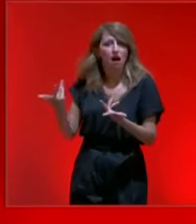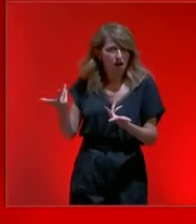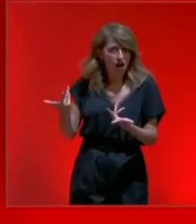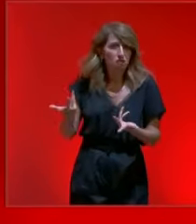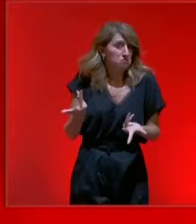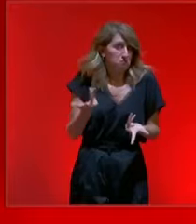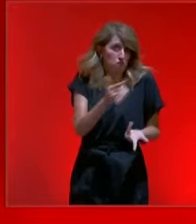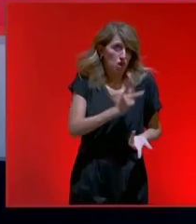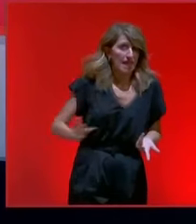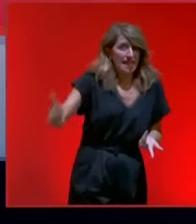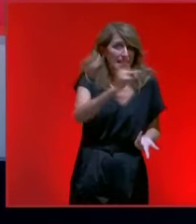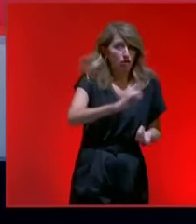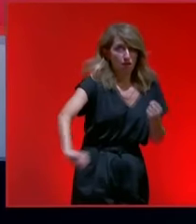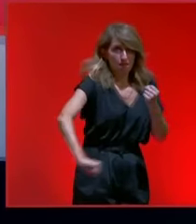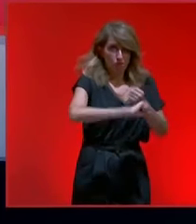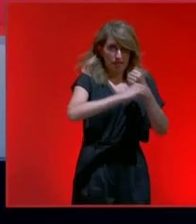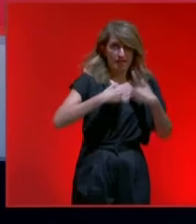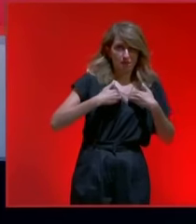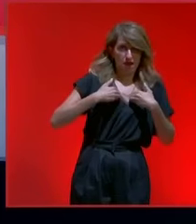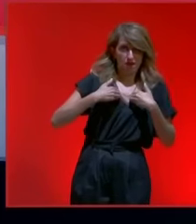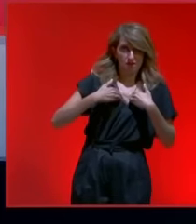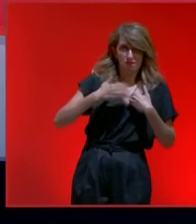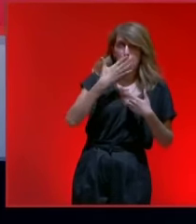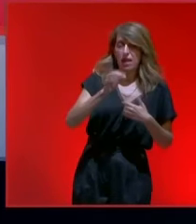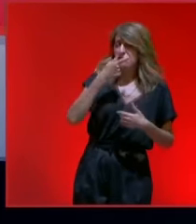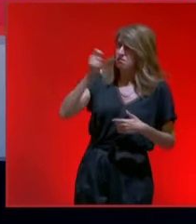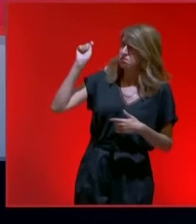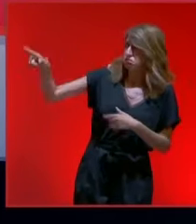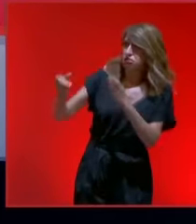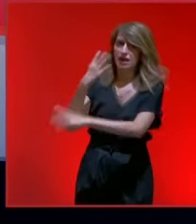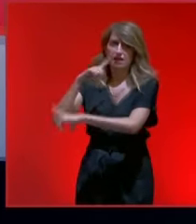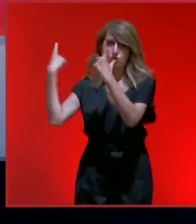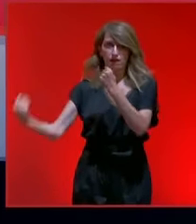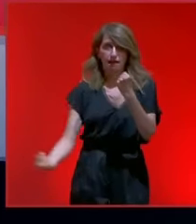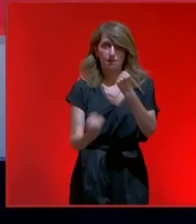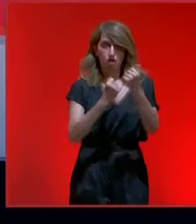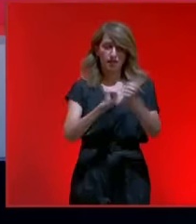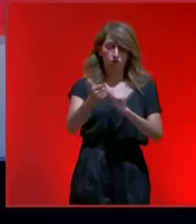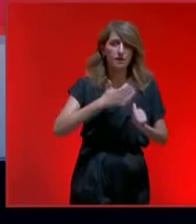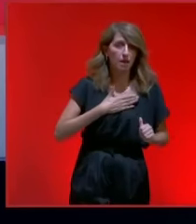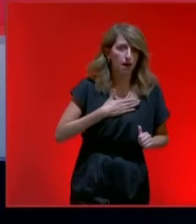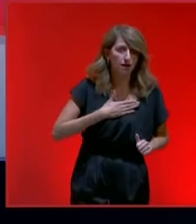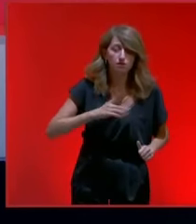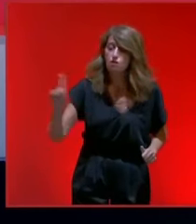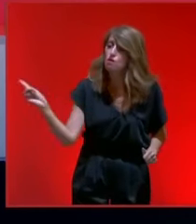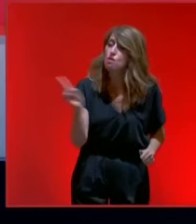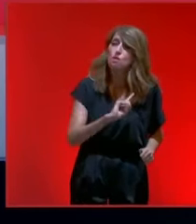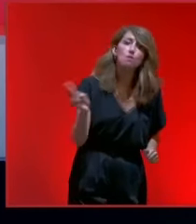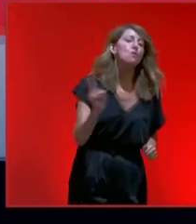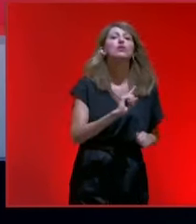Όχι. Σε καμία των περιπτώσεων. Και θα ήταν τεράστιο λάθος να υποθέσουμε κάτι τέτοιο. Δεν υπάρχει αυτόματο πολιτικό